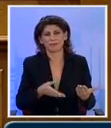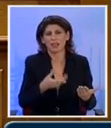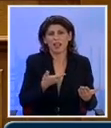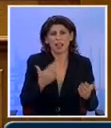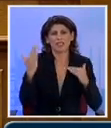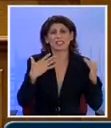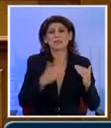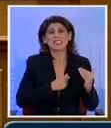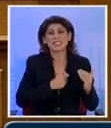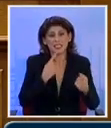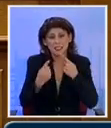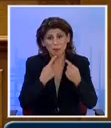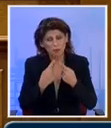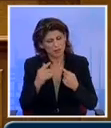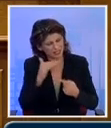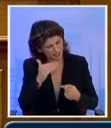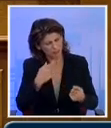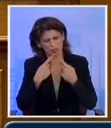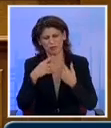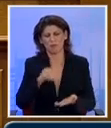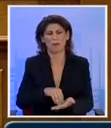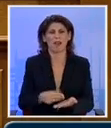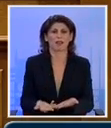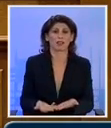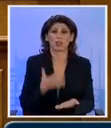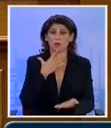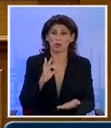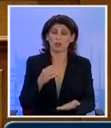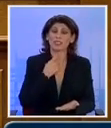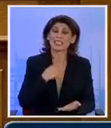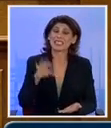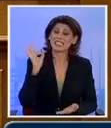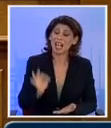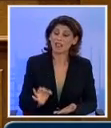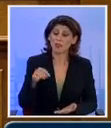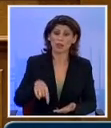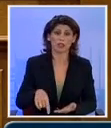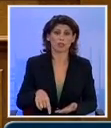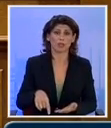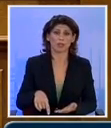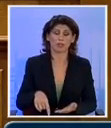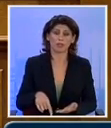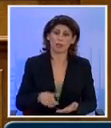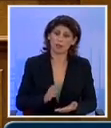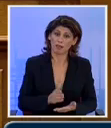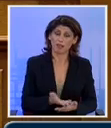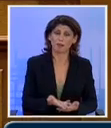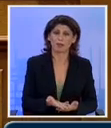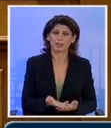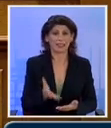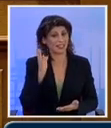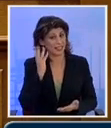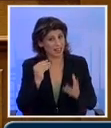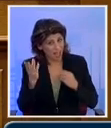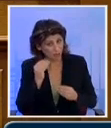πράγματα. Σύντομα θα τα ξαναπούμε. Τώρα, για ποιο λόγο σας αρέσει κάθε φορά εδώ να πάτε γυρεύοντας, να έρχεστε εδώ και να τα